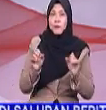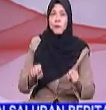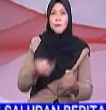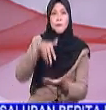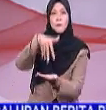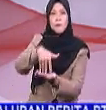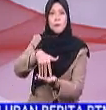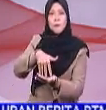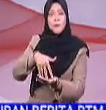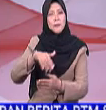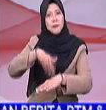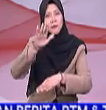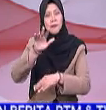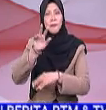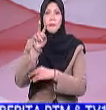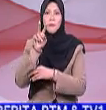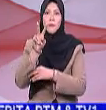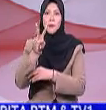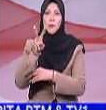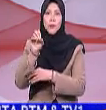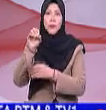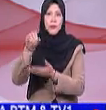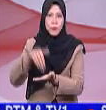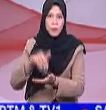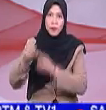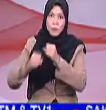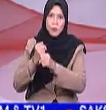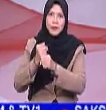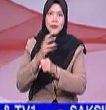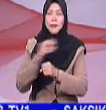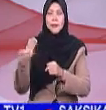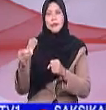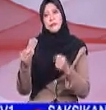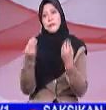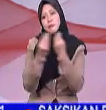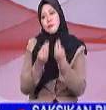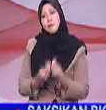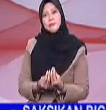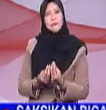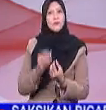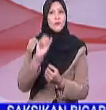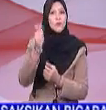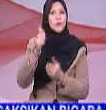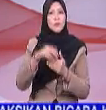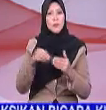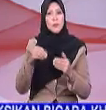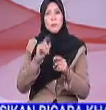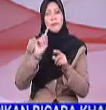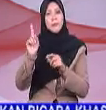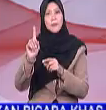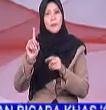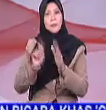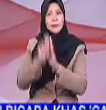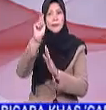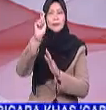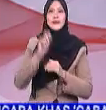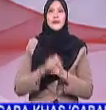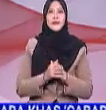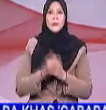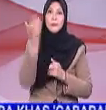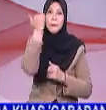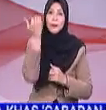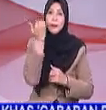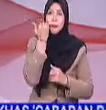tidak lebih 20 tahun dan denda tidak kurang 5 kali ganda nilai suapan atau RM10, mana-mana yang lebih tinggi.